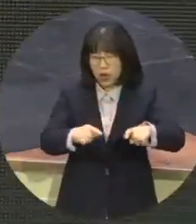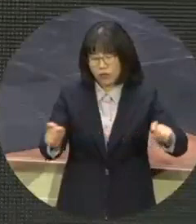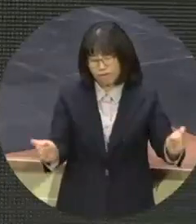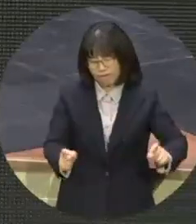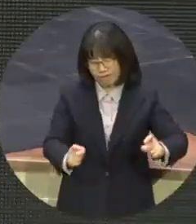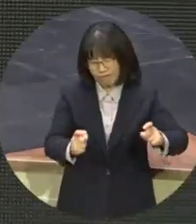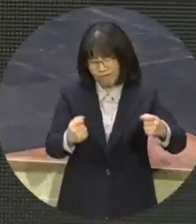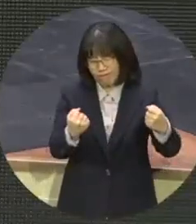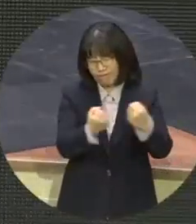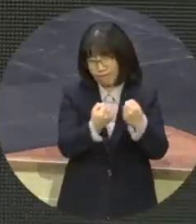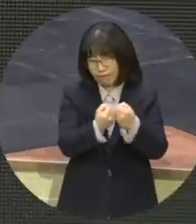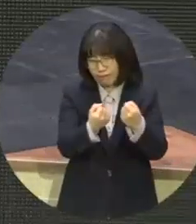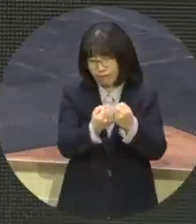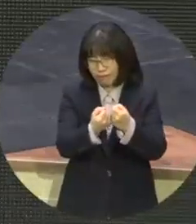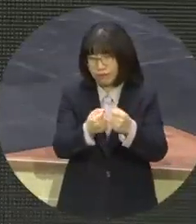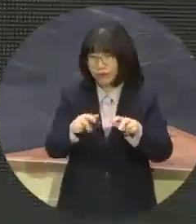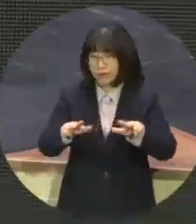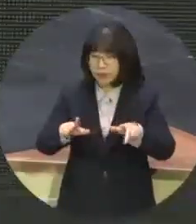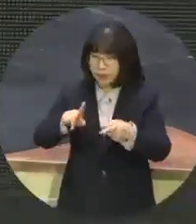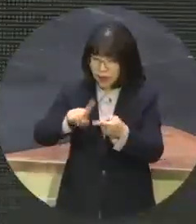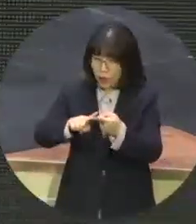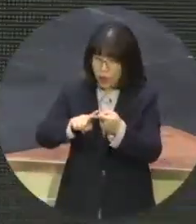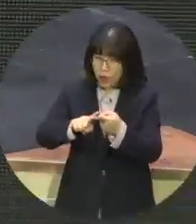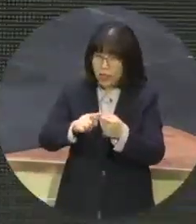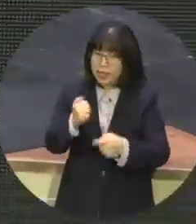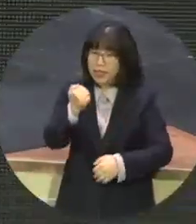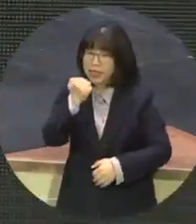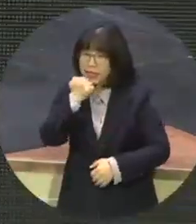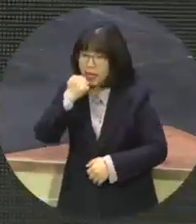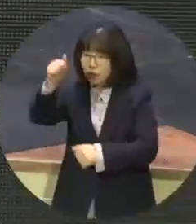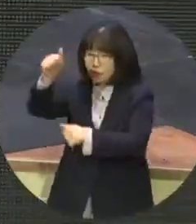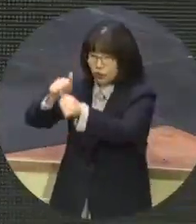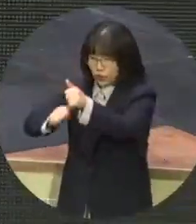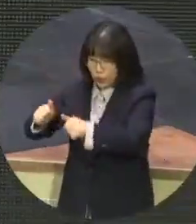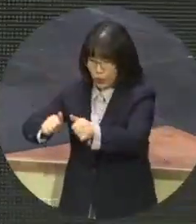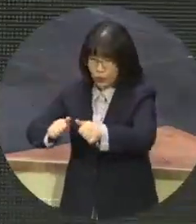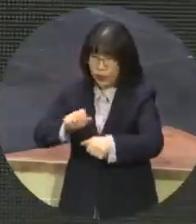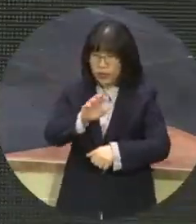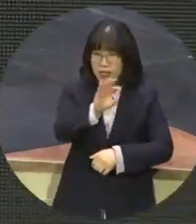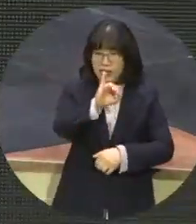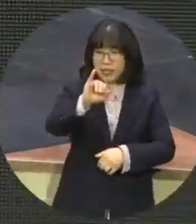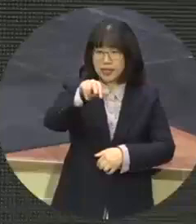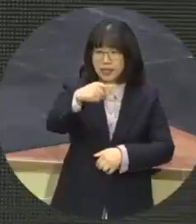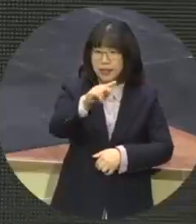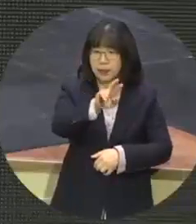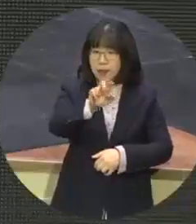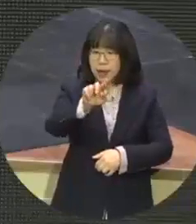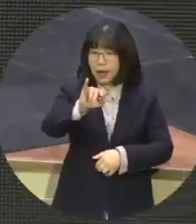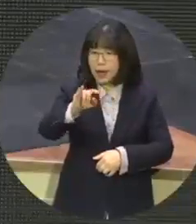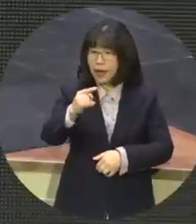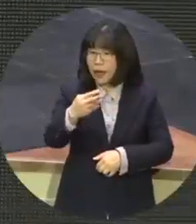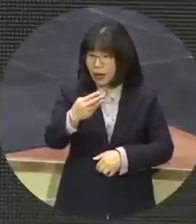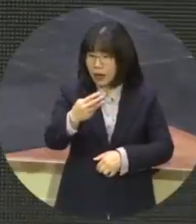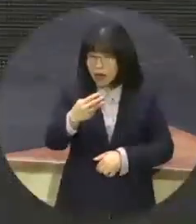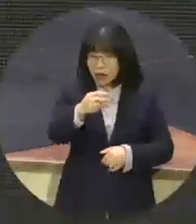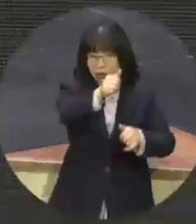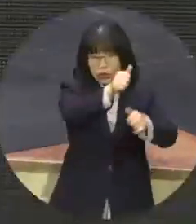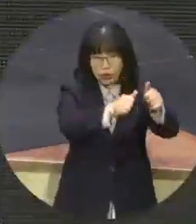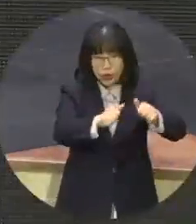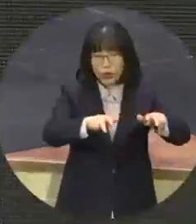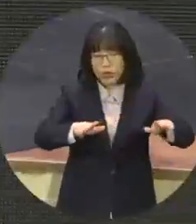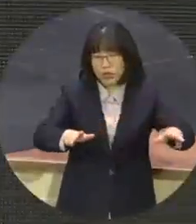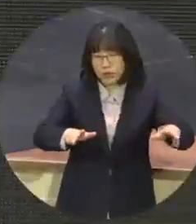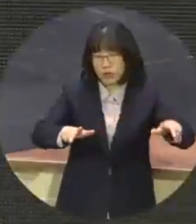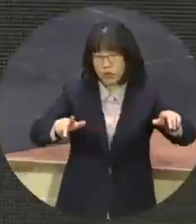지금까지 싸우고 있습니다. 이삭의 후손과 이스마엘의 후손 여러분 잘 아시잖아요. 중동의 비극 참